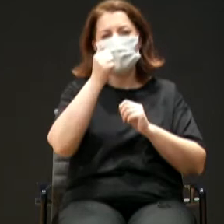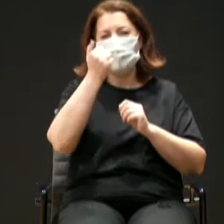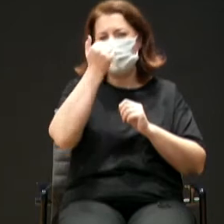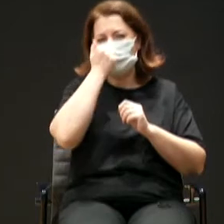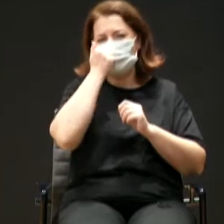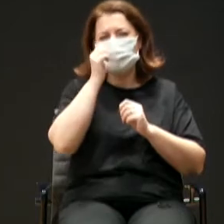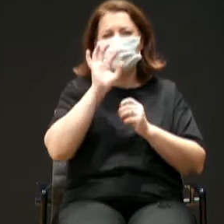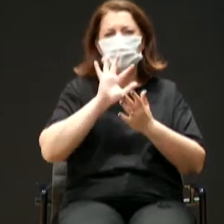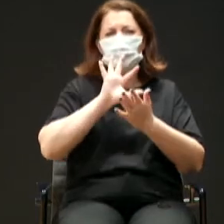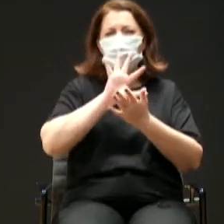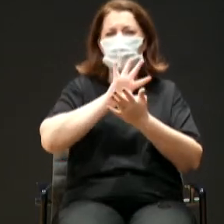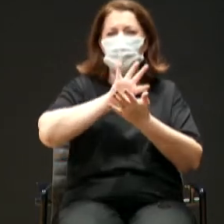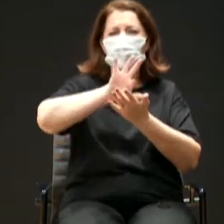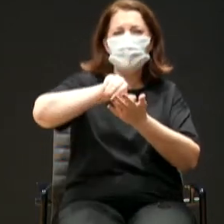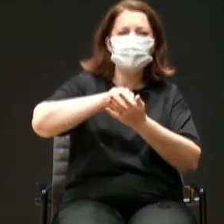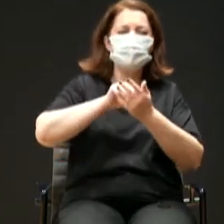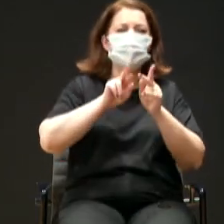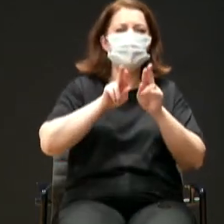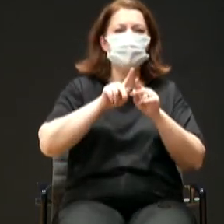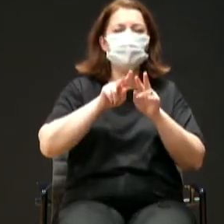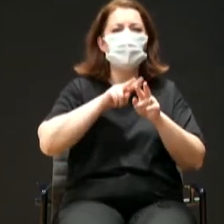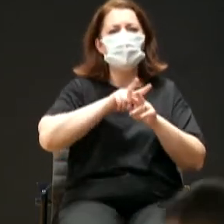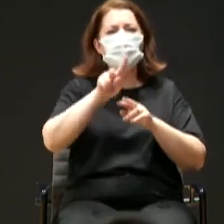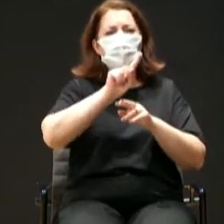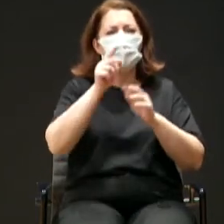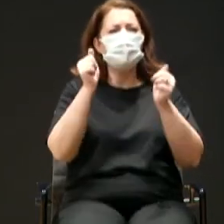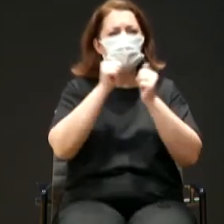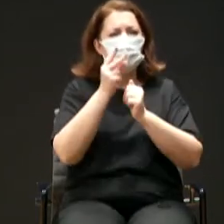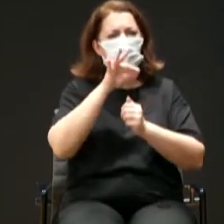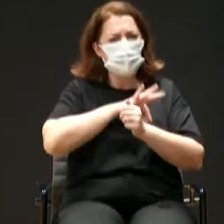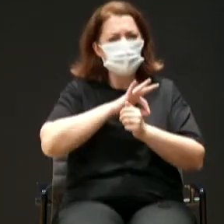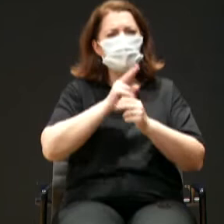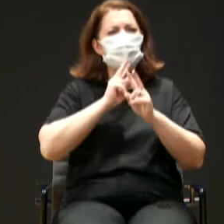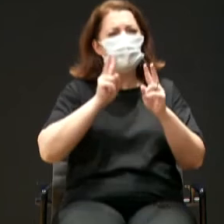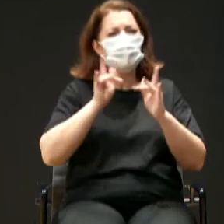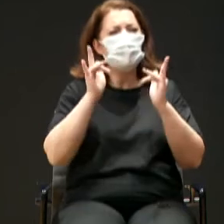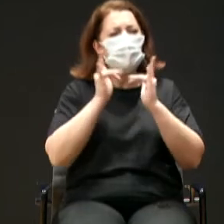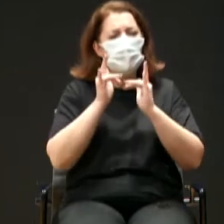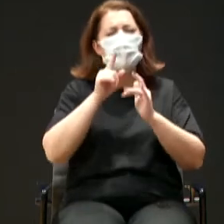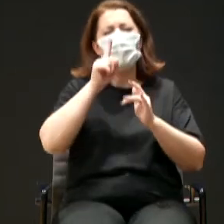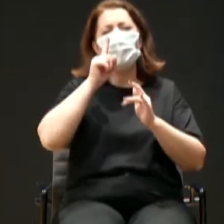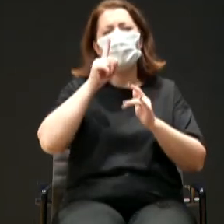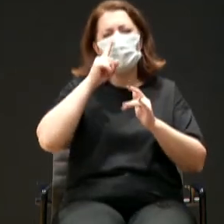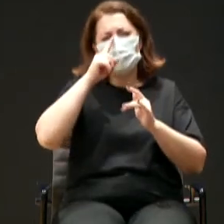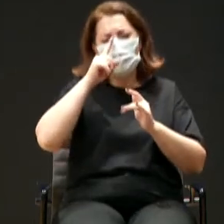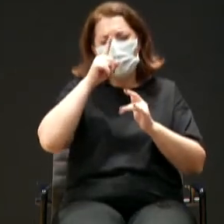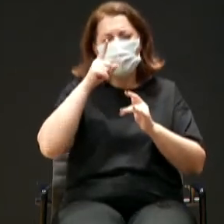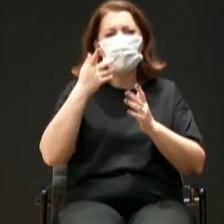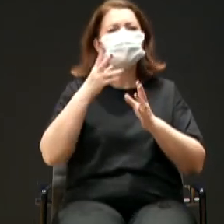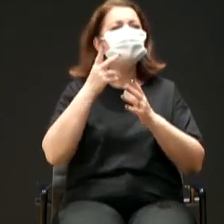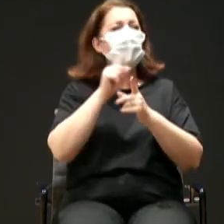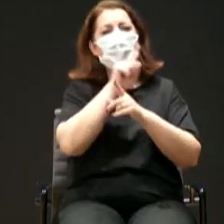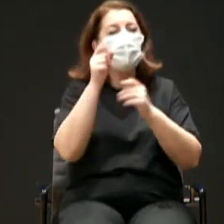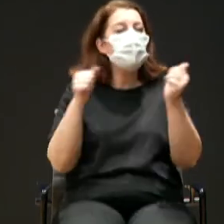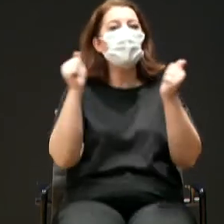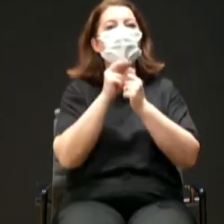emenler. Yoldan da 10 katı para kazanıyor, köprüden de, elektrikten de, doğalgazdan da, her şeyden 10 katı para kazanıyor.